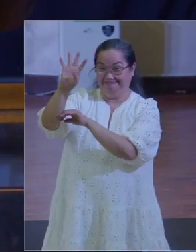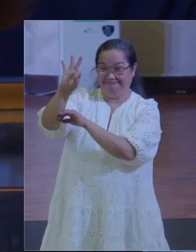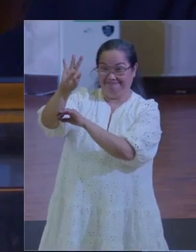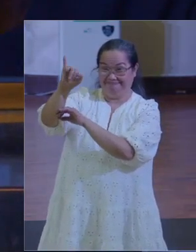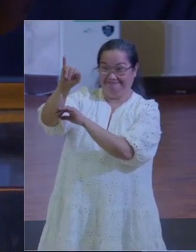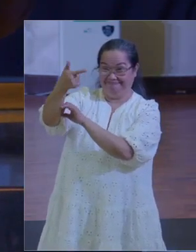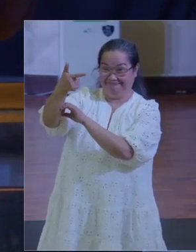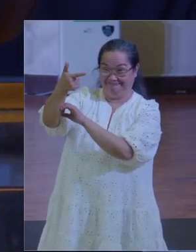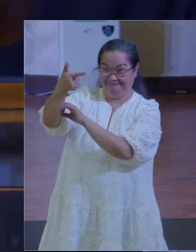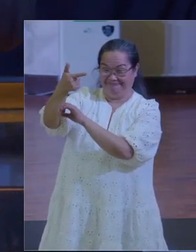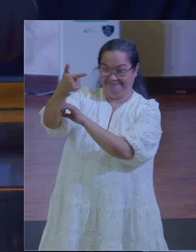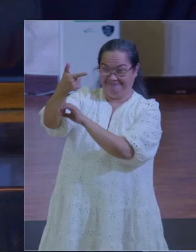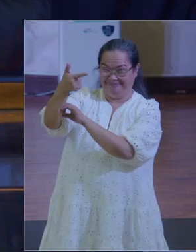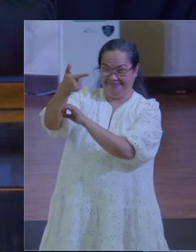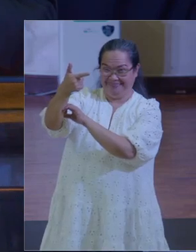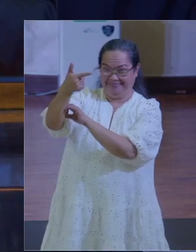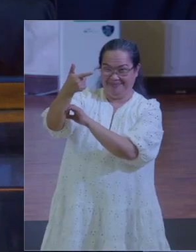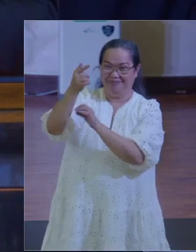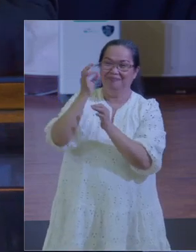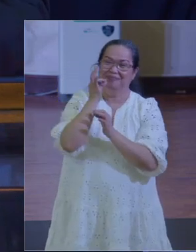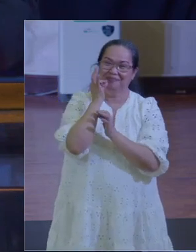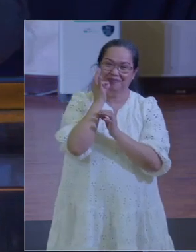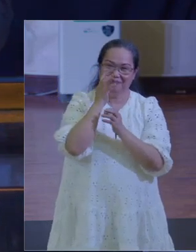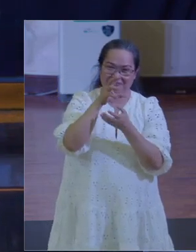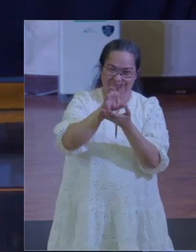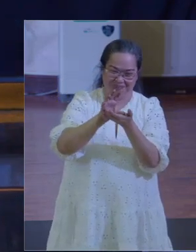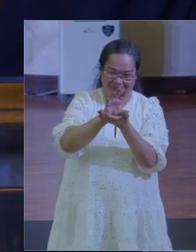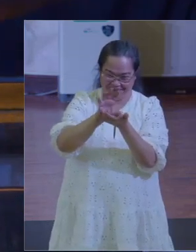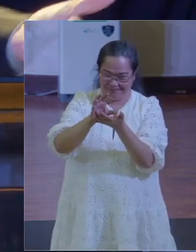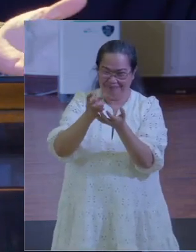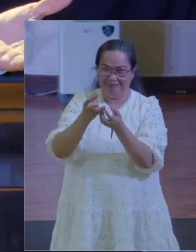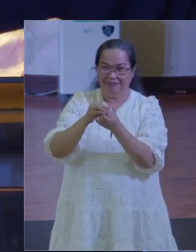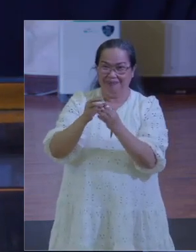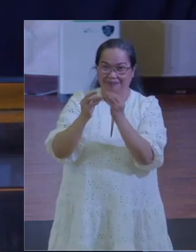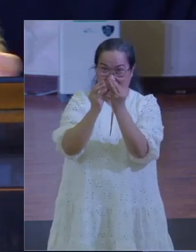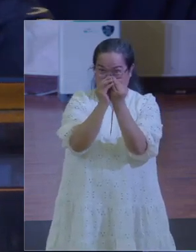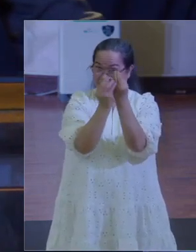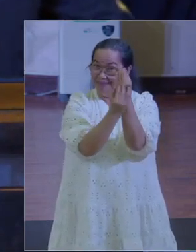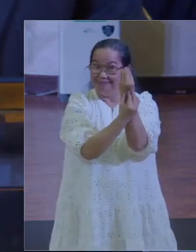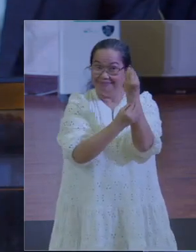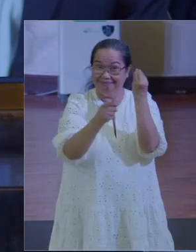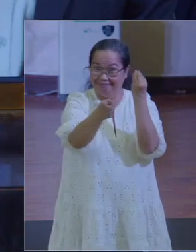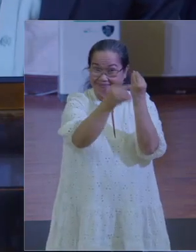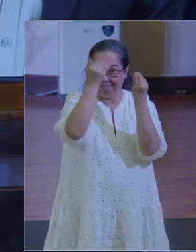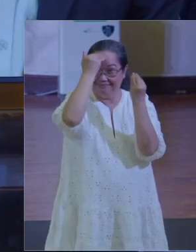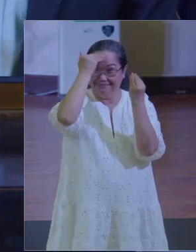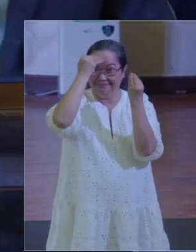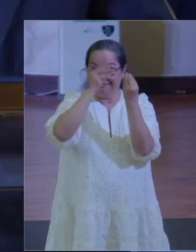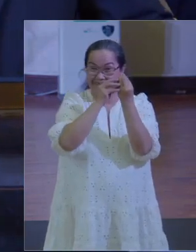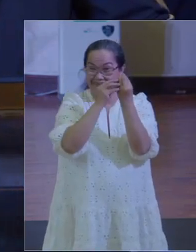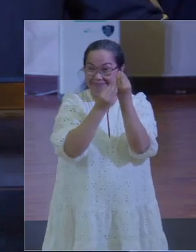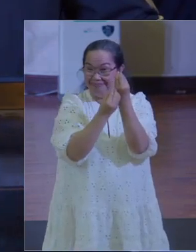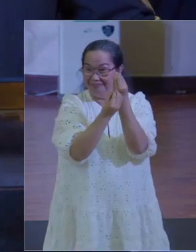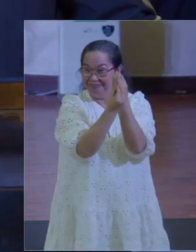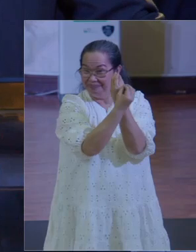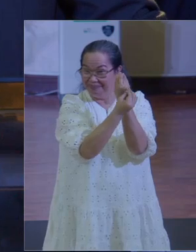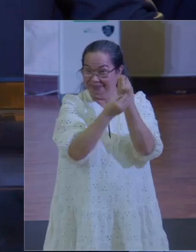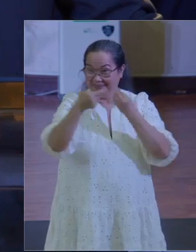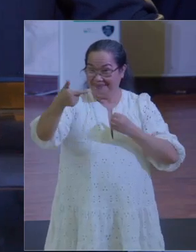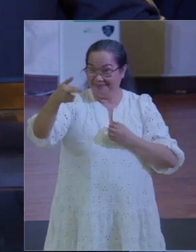parang cake, fruit. Masarap po yan. Grapes, of course, masarap yan. And just to remind